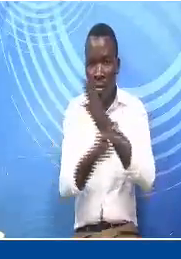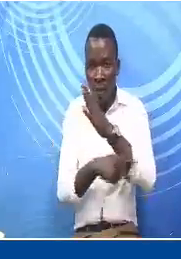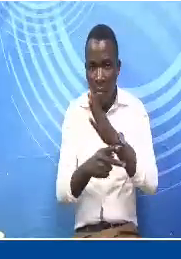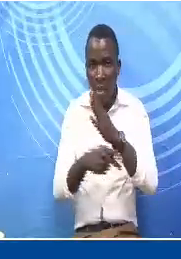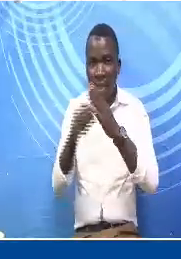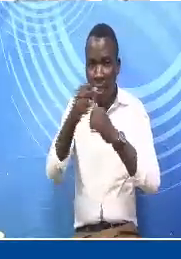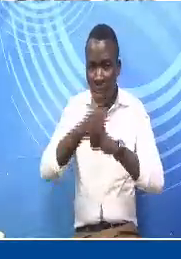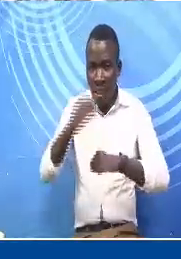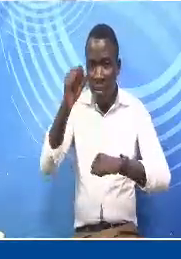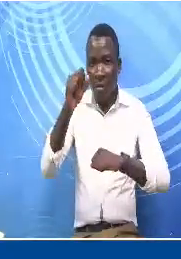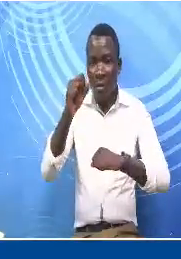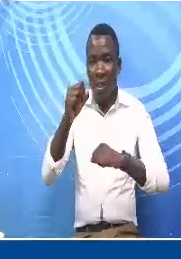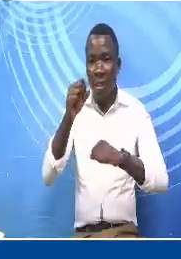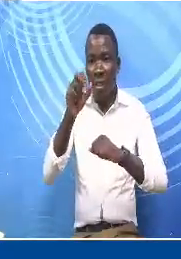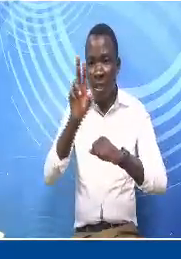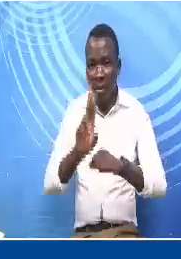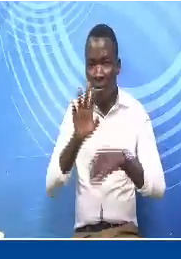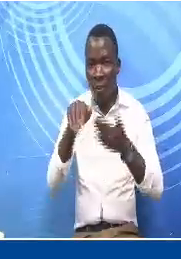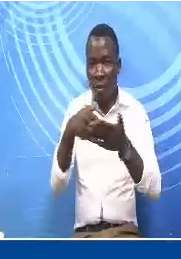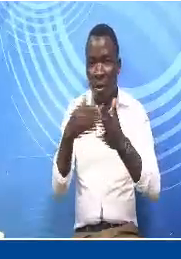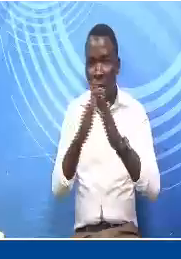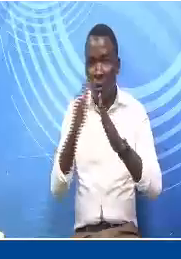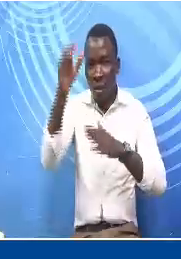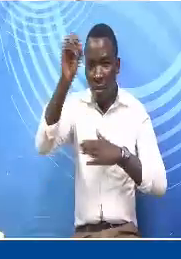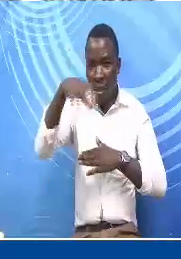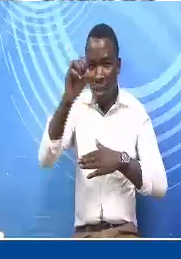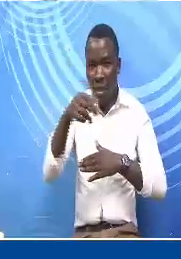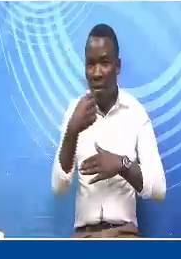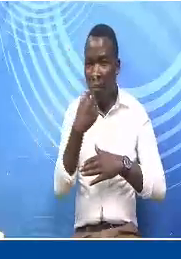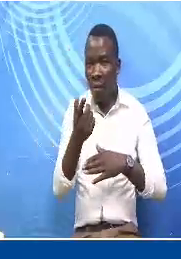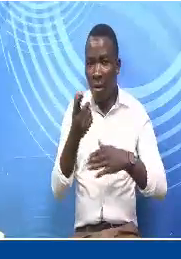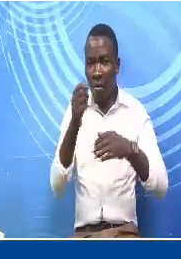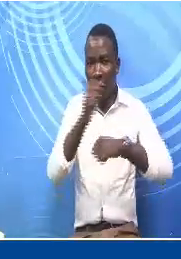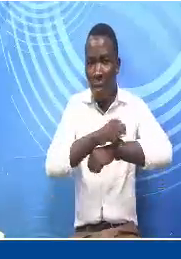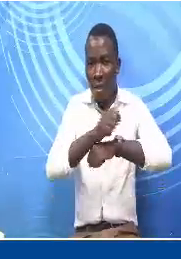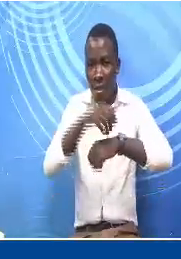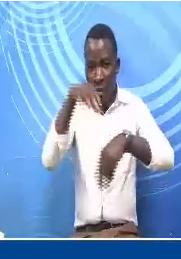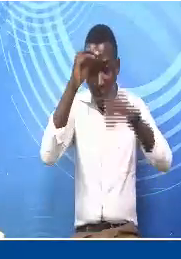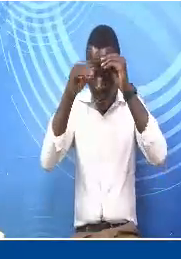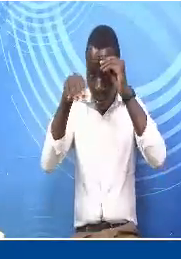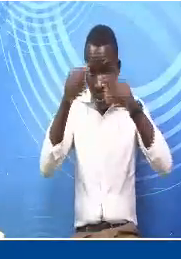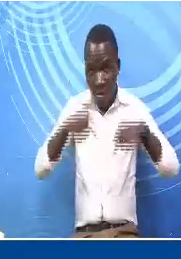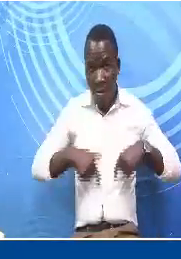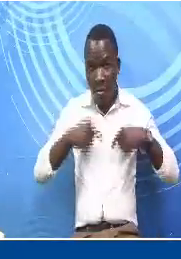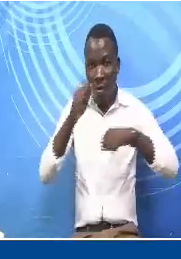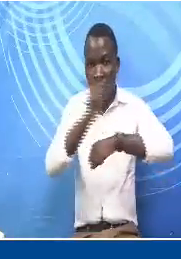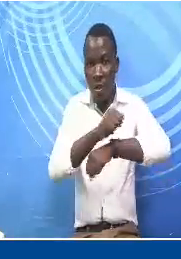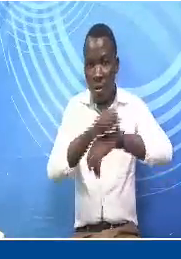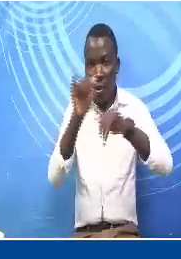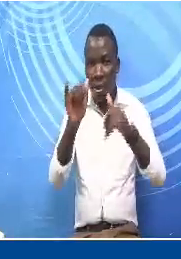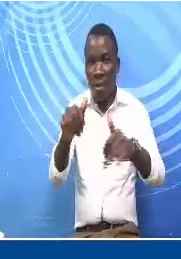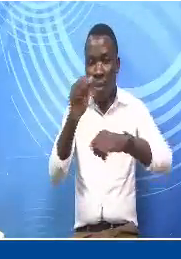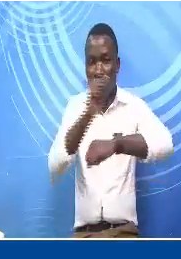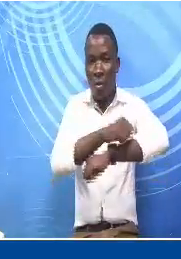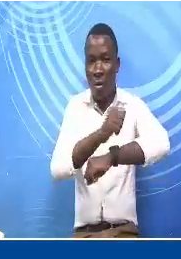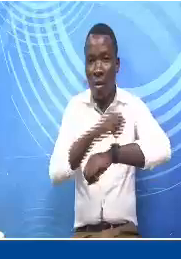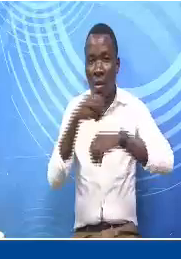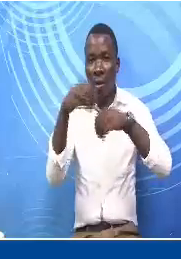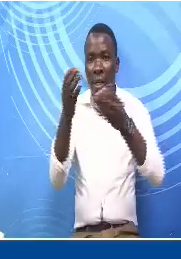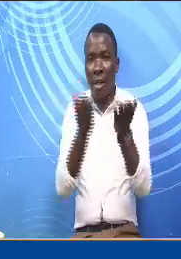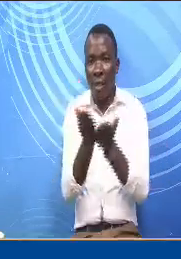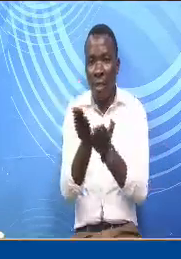n'ayigenga mu mujyi wa Kigali. Gusa rikavuga ko abanyeshuri biga bacumbikirwa mu mujyi wa Kigali bo bazaguma mu bigo byabo bagakomeza guhabwa serivisi